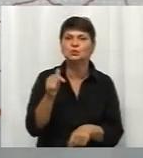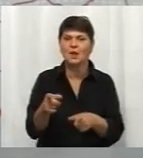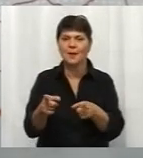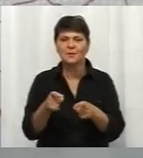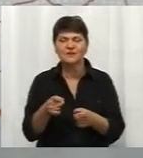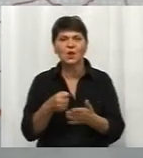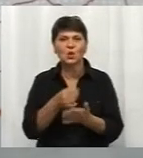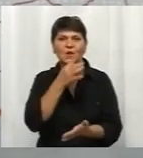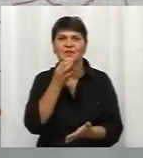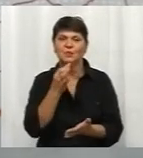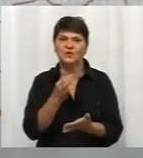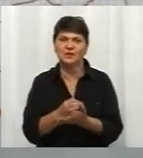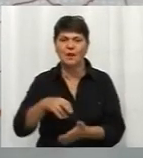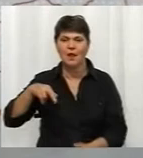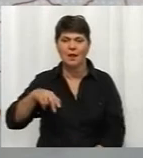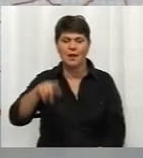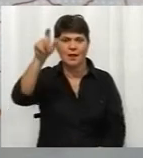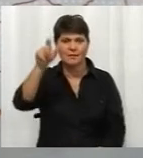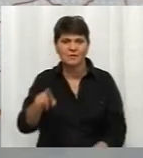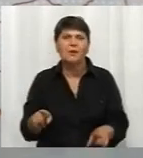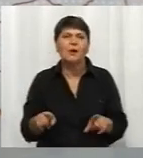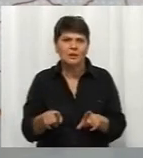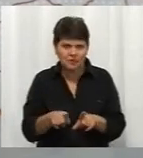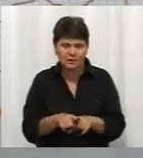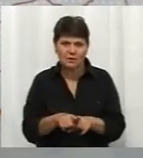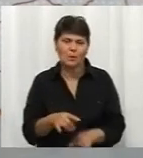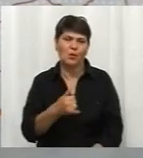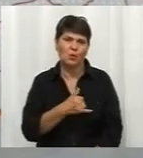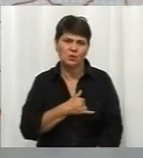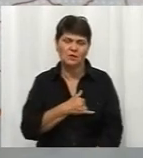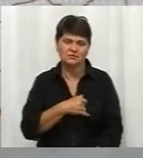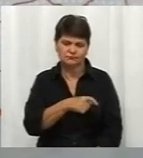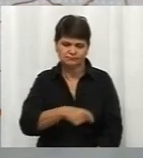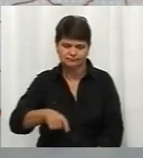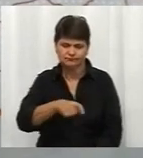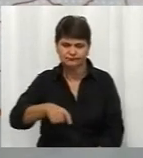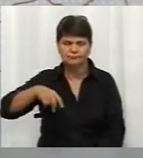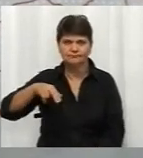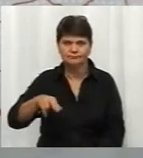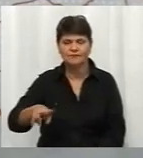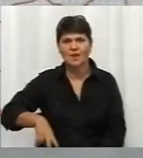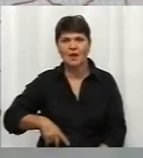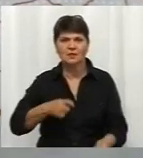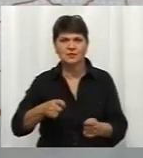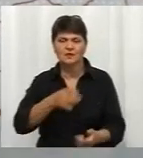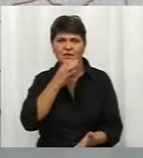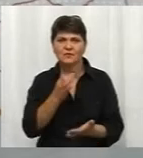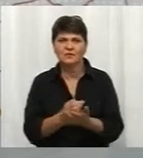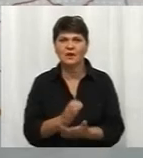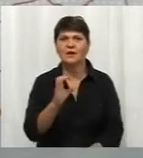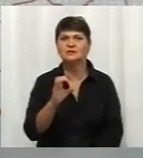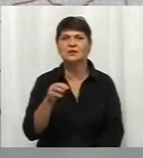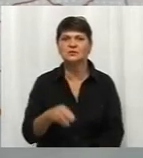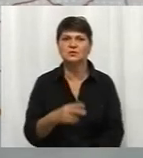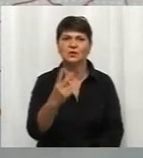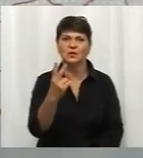до відповідальності пішоходів за такі. Пішоходи у нас підпадають під адміністративну відповідальність за статтею 127 Кодексу України